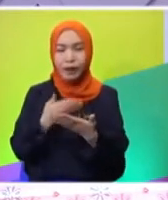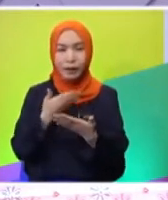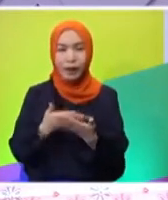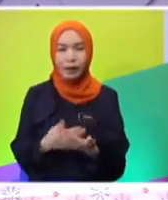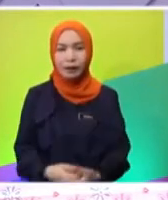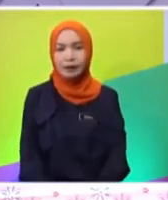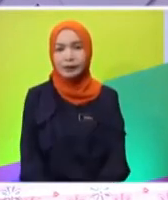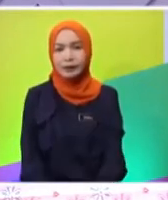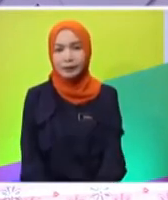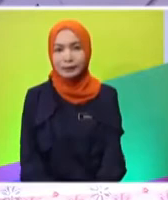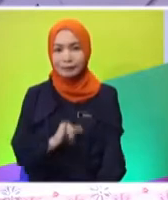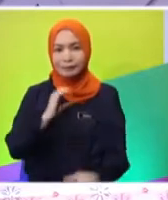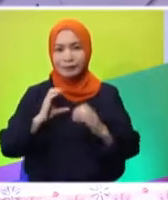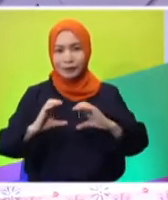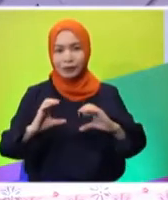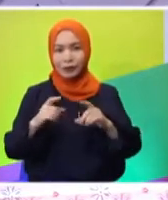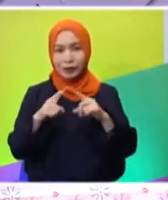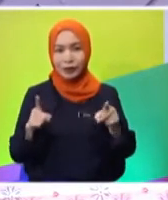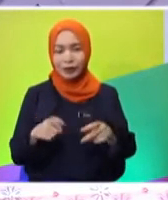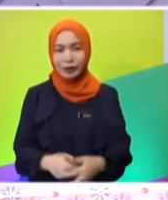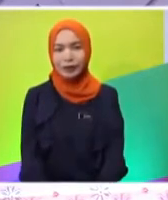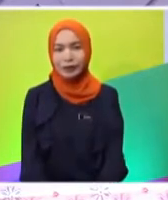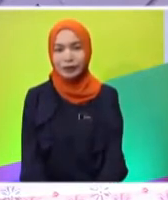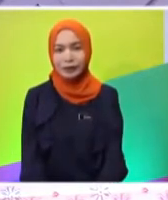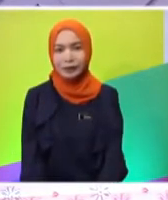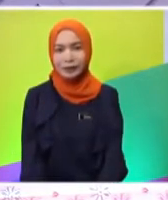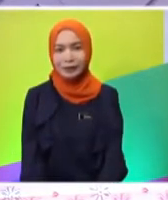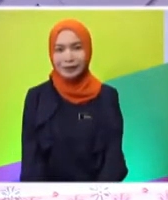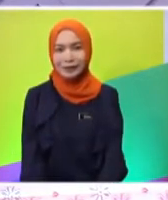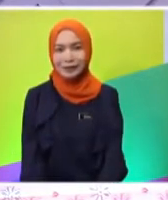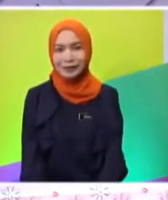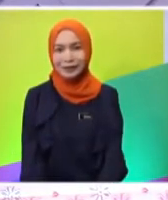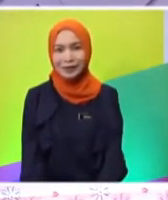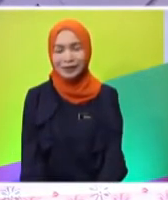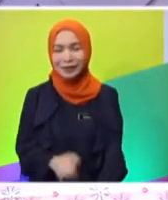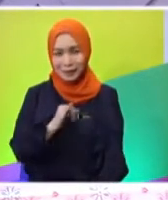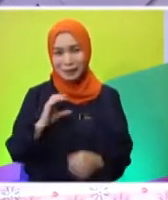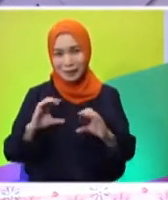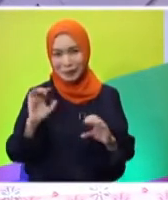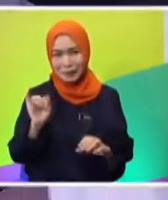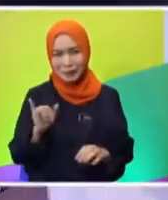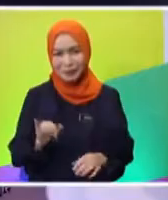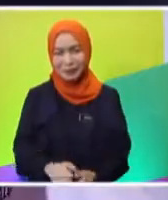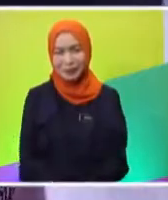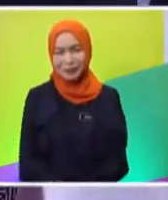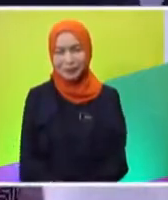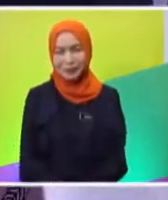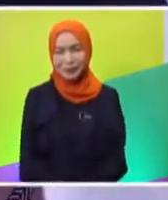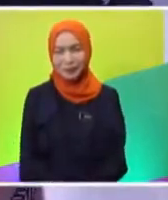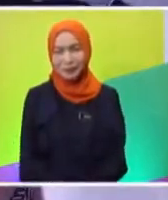Duhai subuh tapi saya coba cek pursebop takut-takut terkoyak